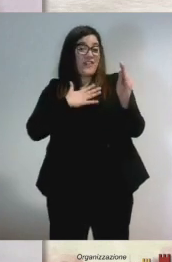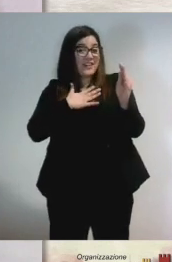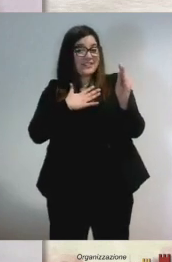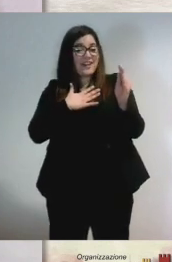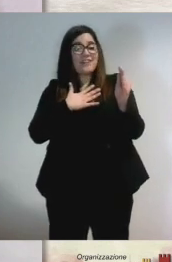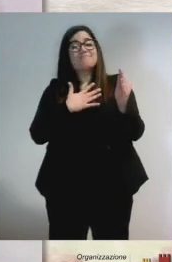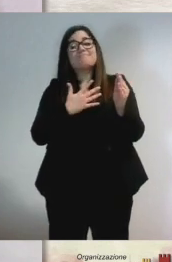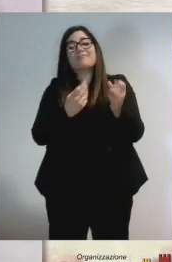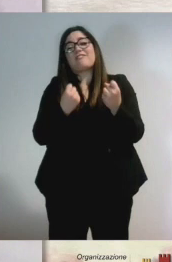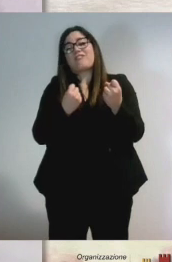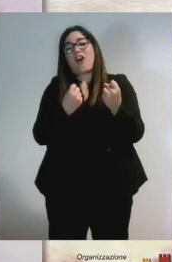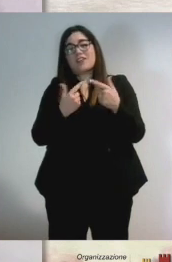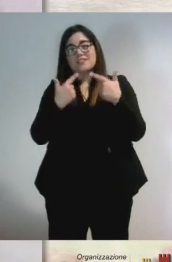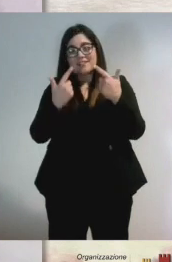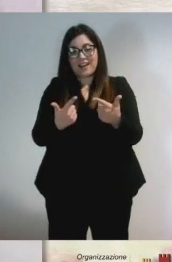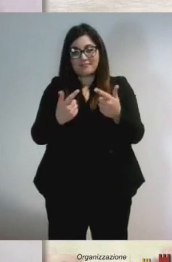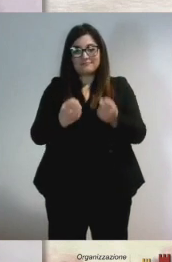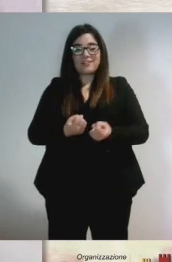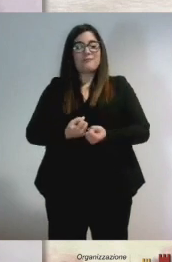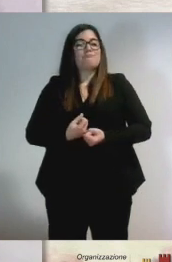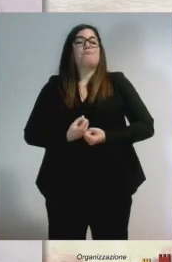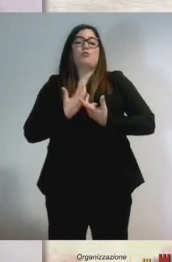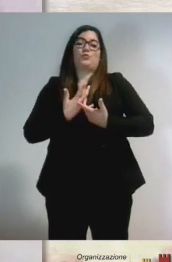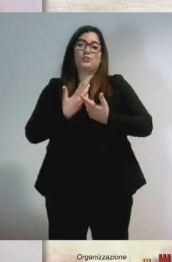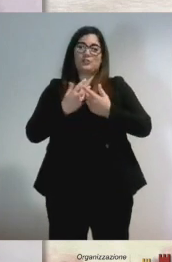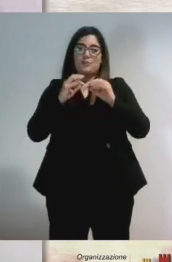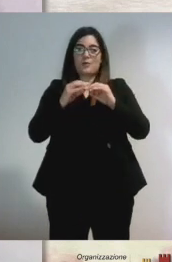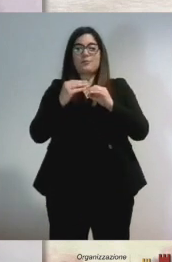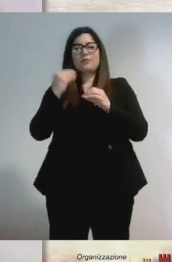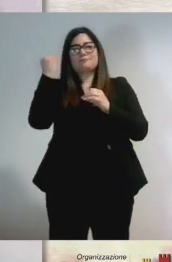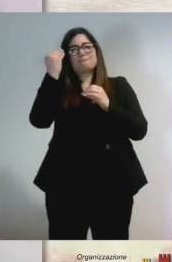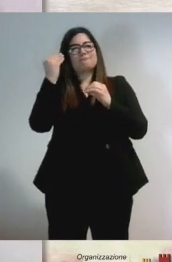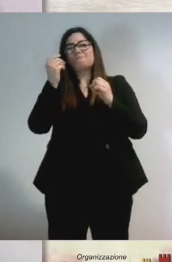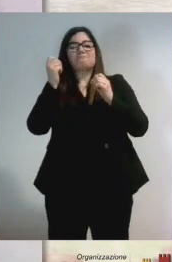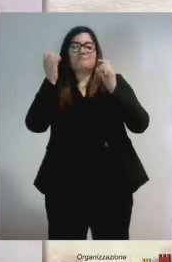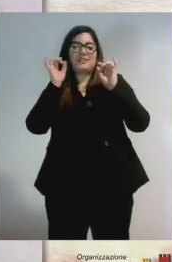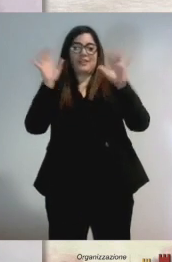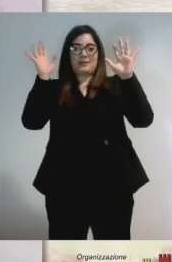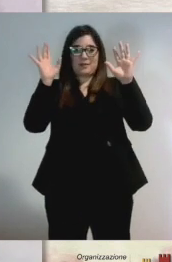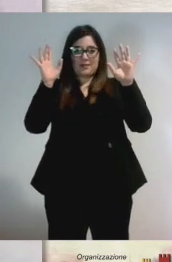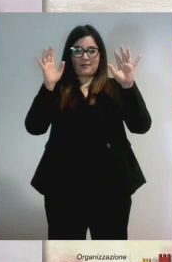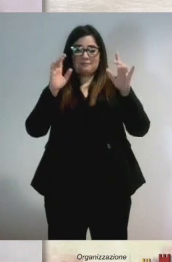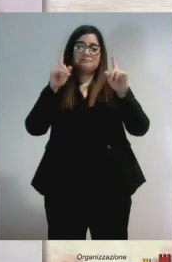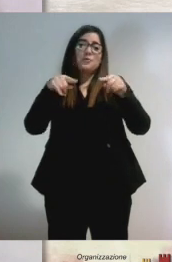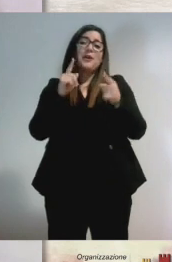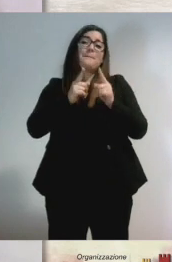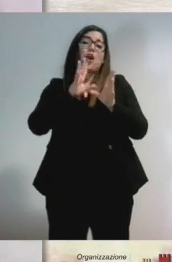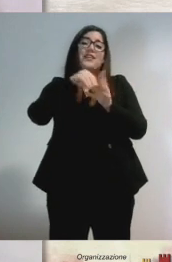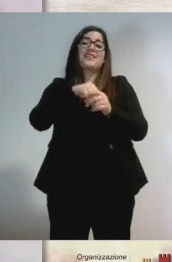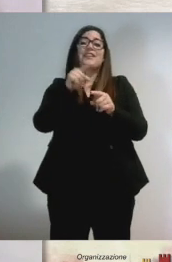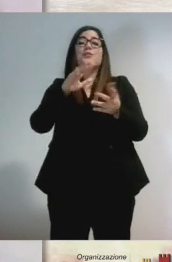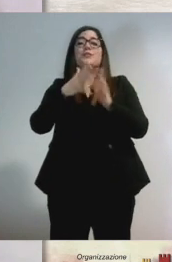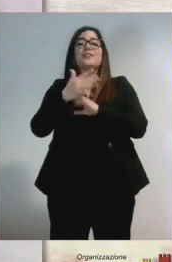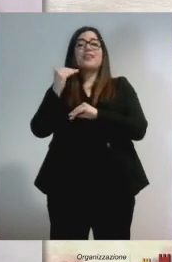l'impulso la spensieratezza il coraggio di fare alcuni azioni anche nella politica che magari quando diventi più grande